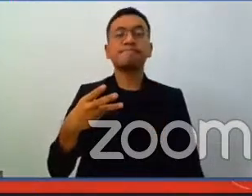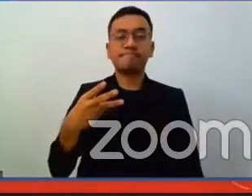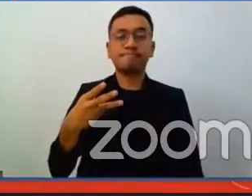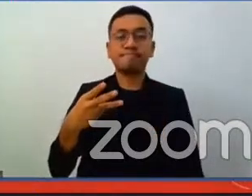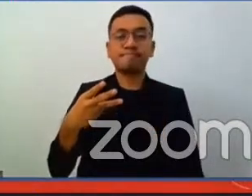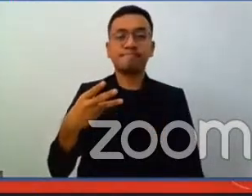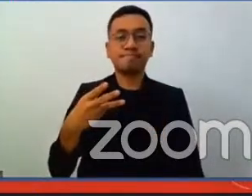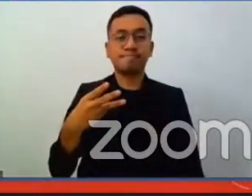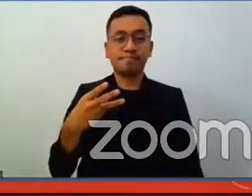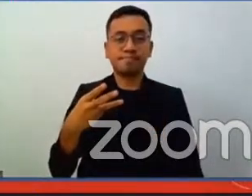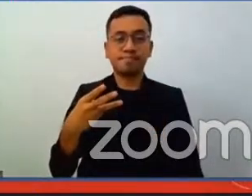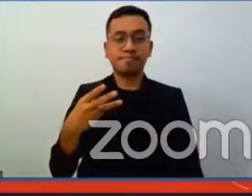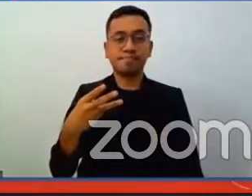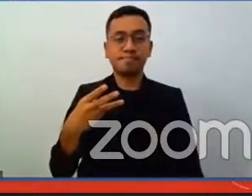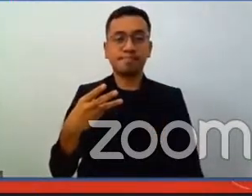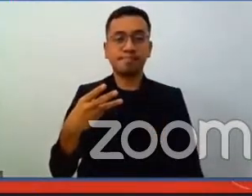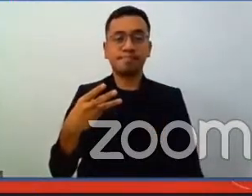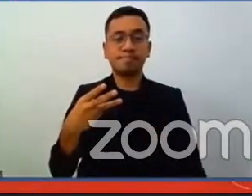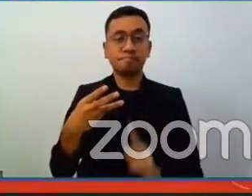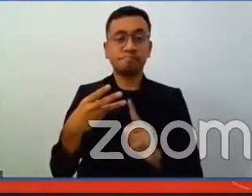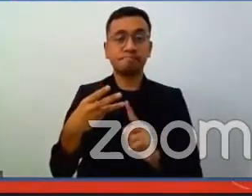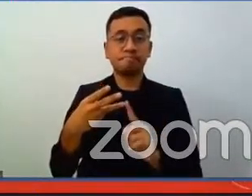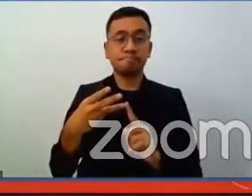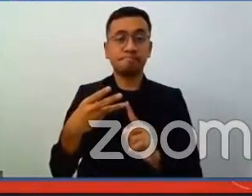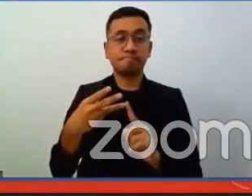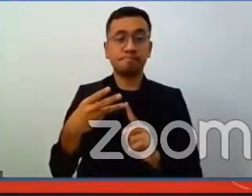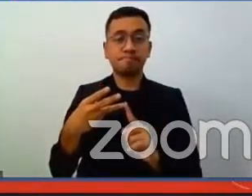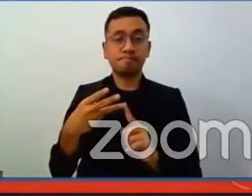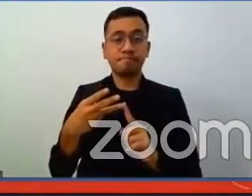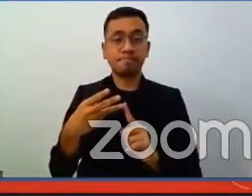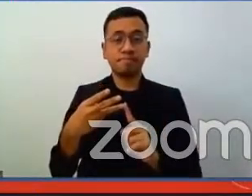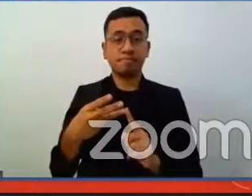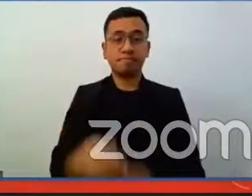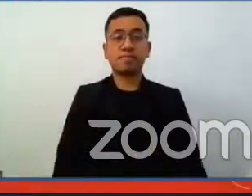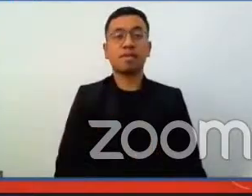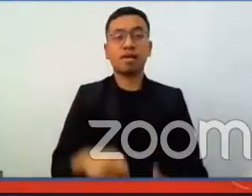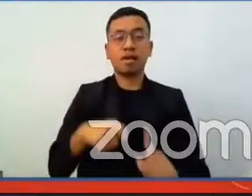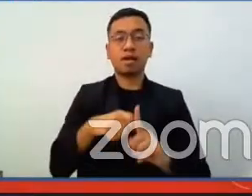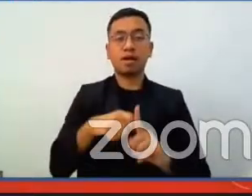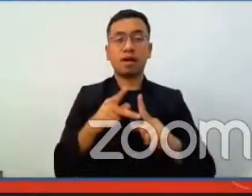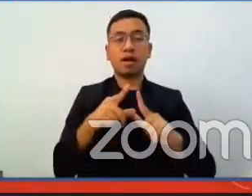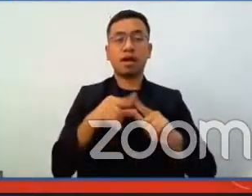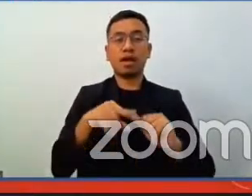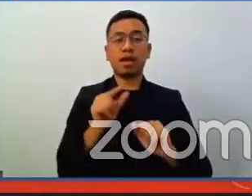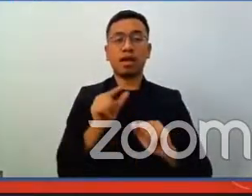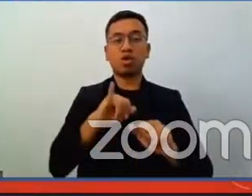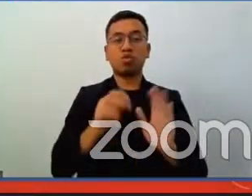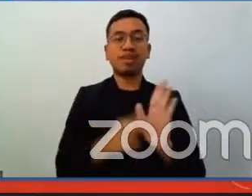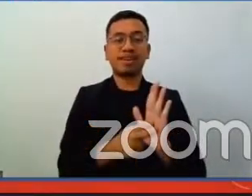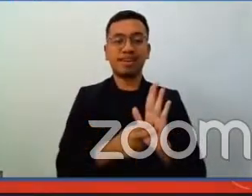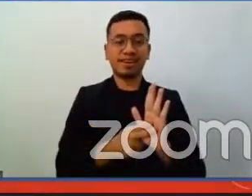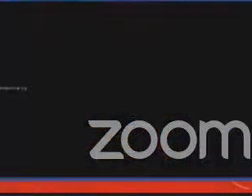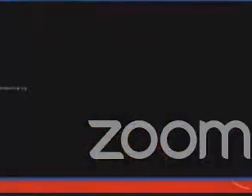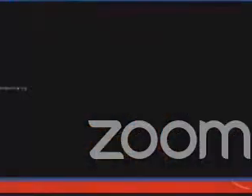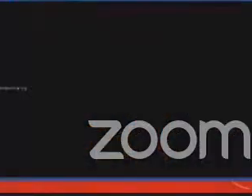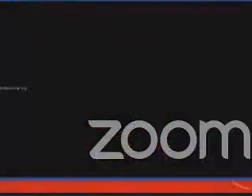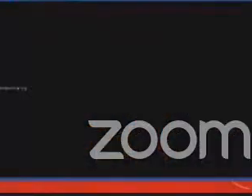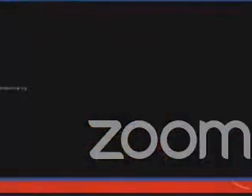sudah hadir bersama kita Bapak Dr. Khairuddin MPD. Beliau adalah